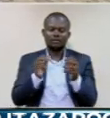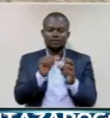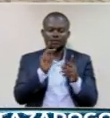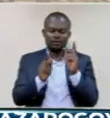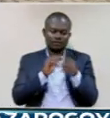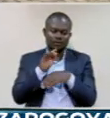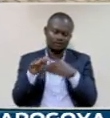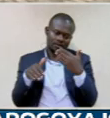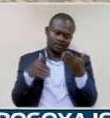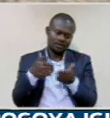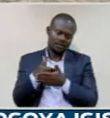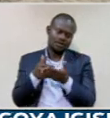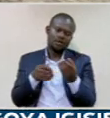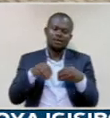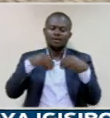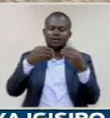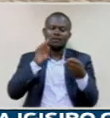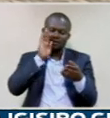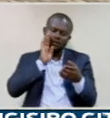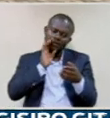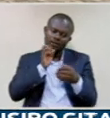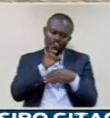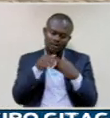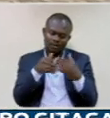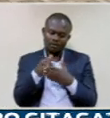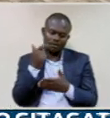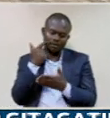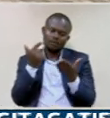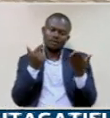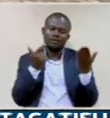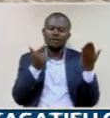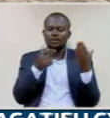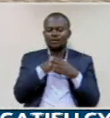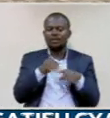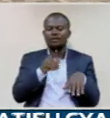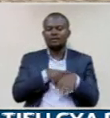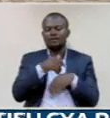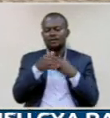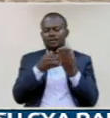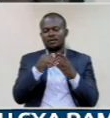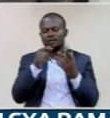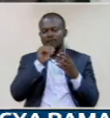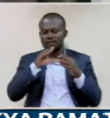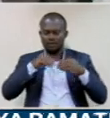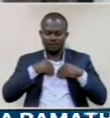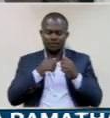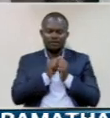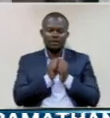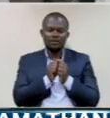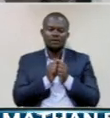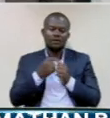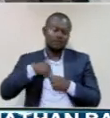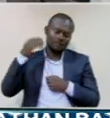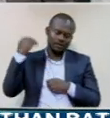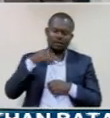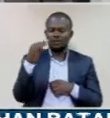ko gutanga inzoga cyangwa se guhereza umuntu inzoga mu ibi bihe ari ibintu bitemewe bari bangahe bari bane